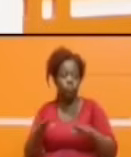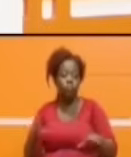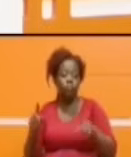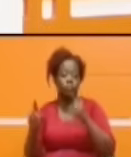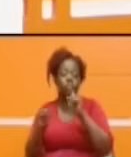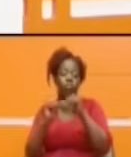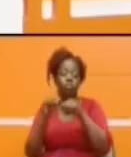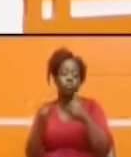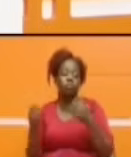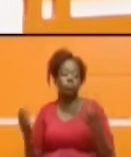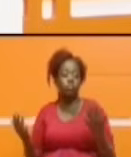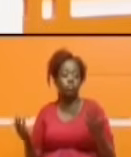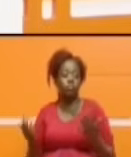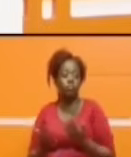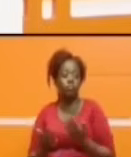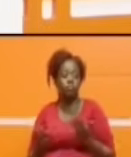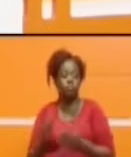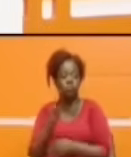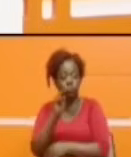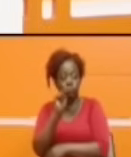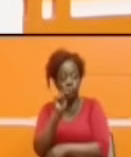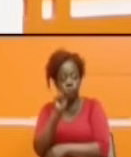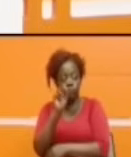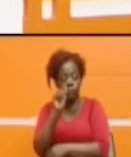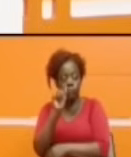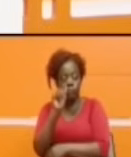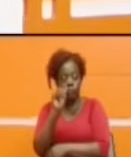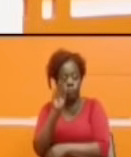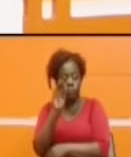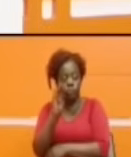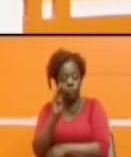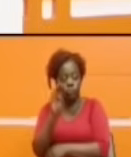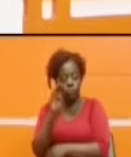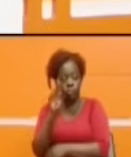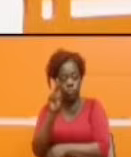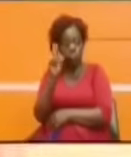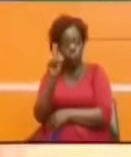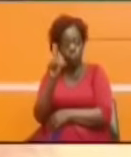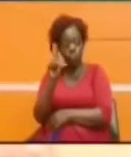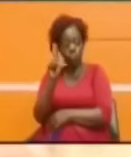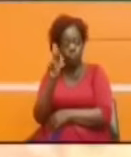eryogebwako lisangibwa Nabukalu ne Nakabugo mu Wakiso.